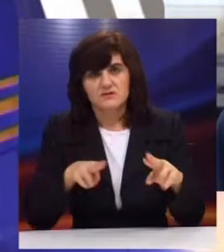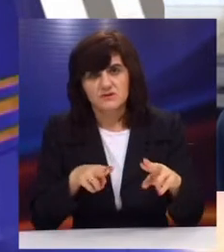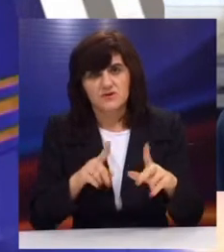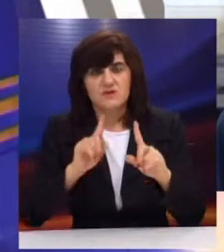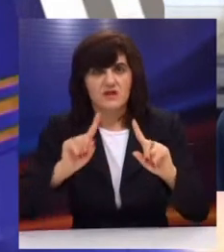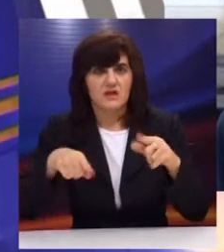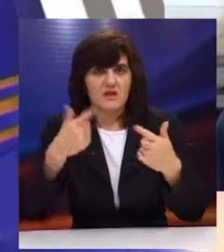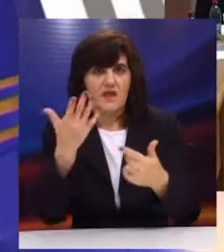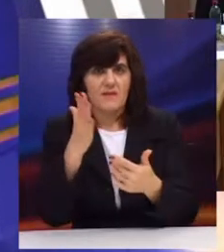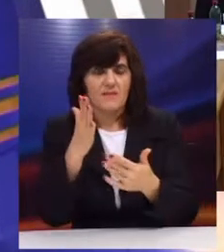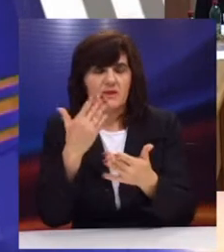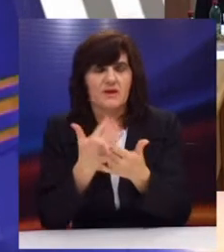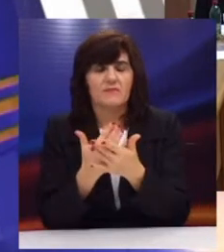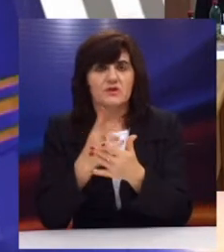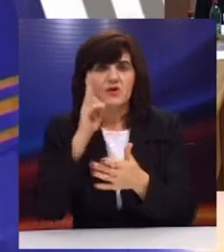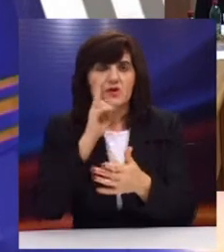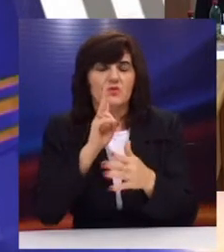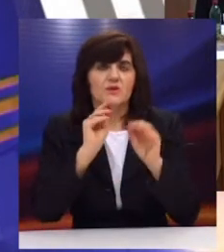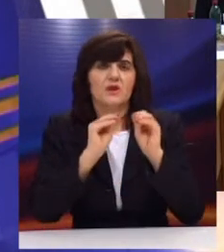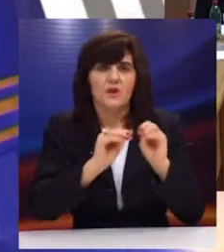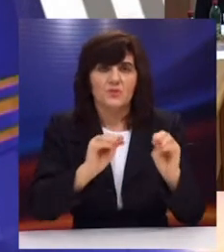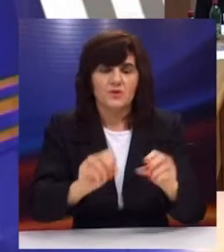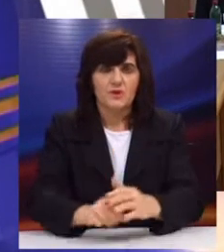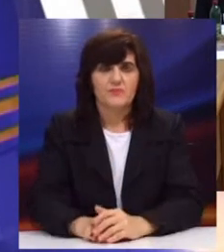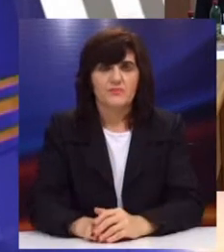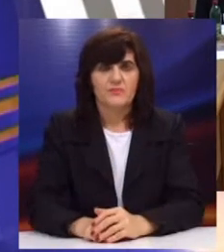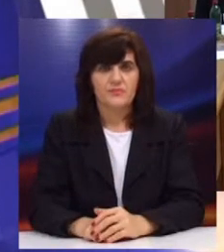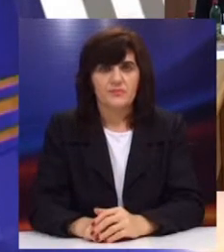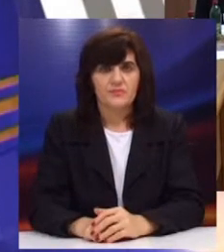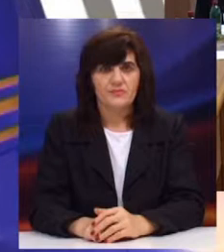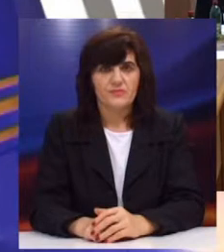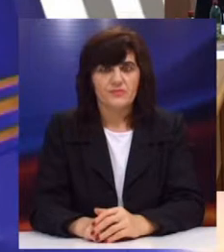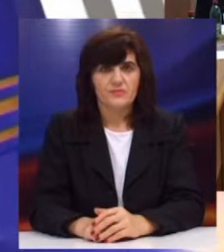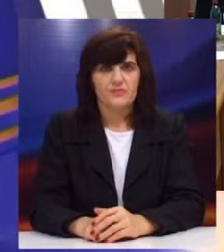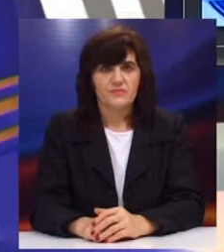tužilaštva. Sljedećeg petka biće održan drugi dan obuke.